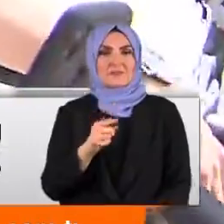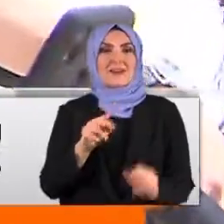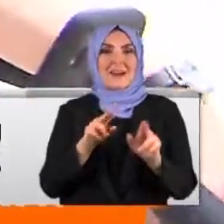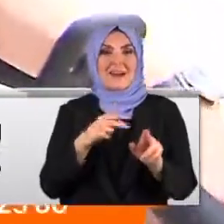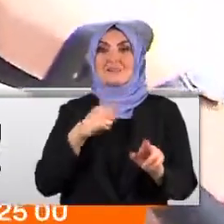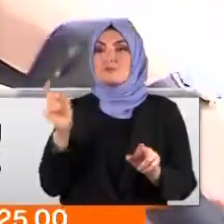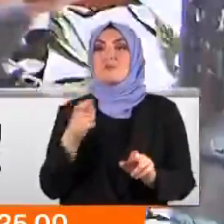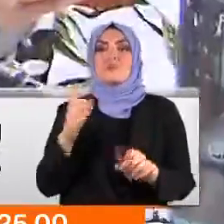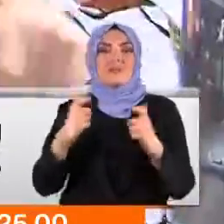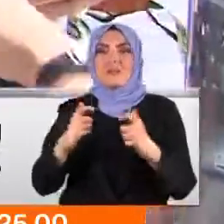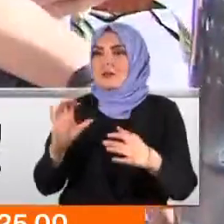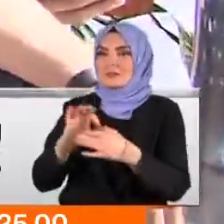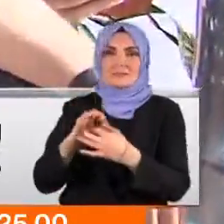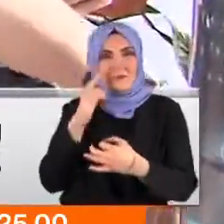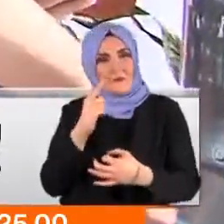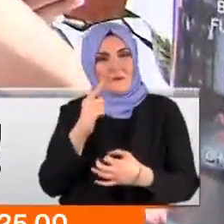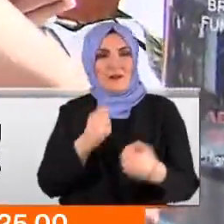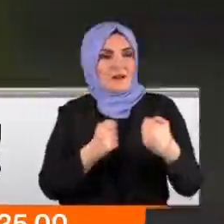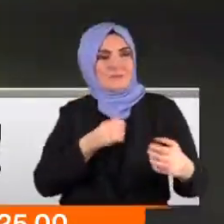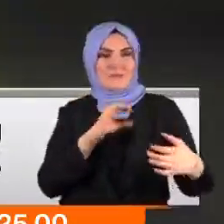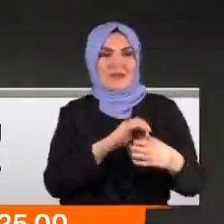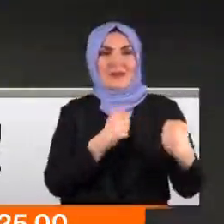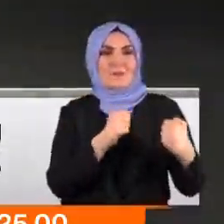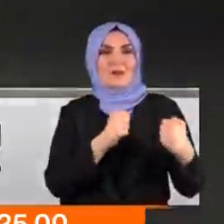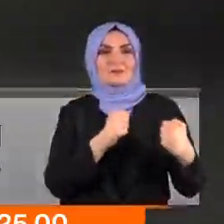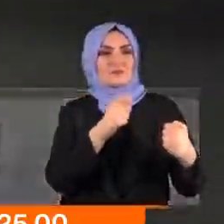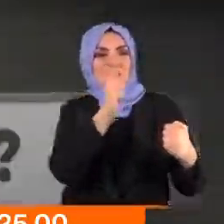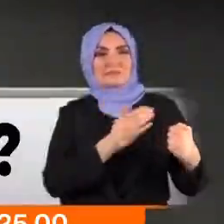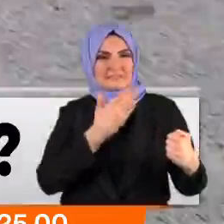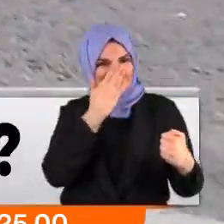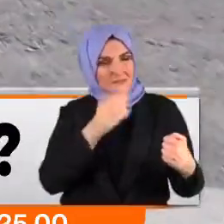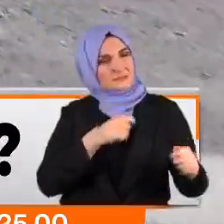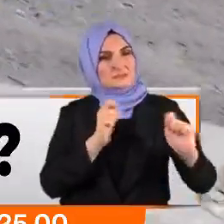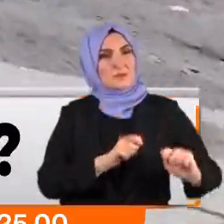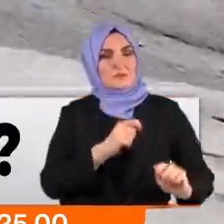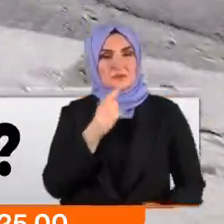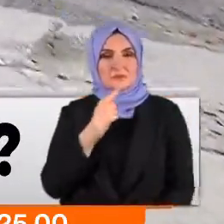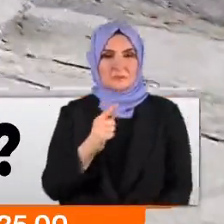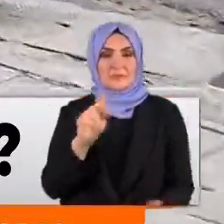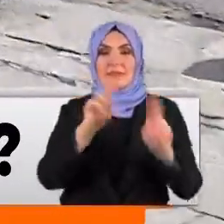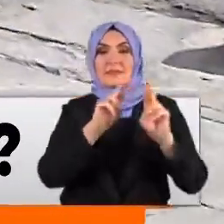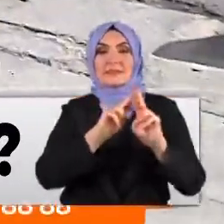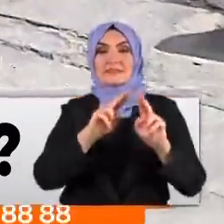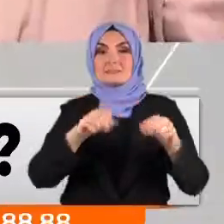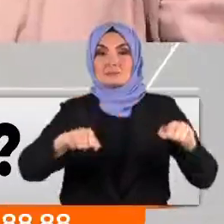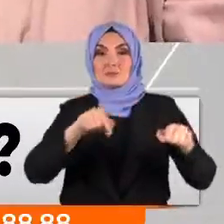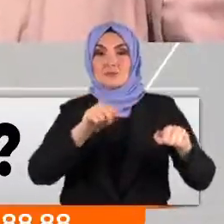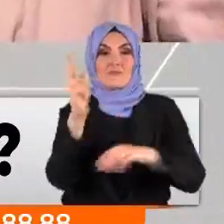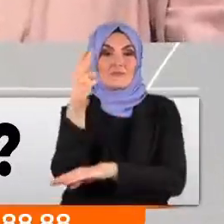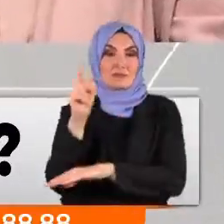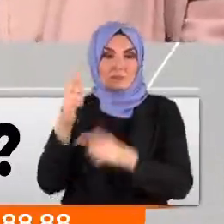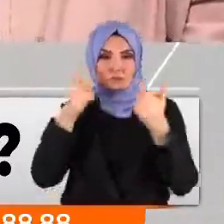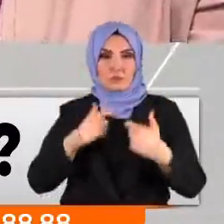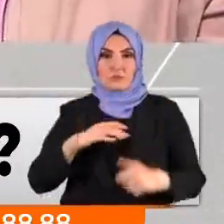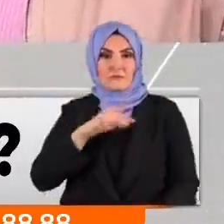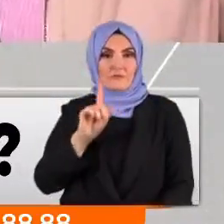yapacaktık. Siz yapar mıydınız böyle bir şey? Arabanın şoförünü sevmiyorsam yapabilirdim. Peki böyle durumlarda elektrikli skuter şirketinin sorumluluğu var mı? Sizde böyle bir şey